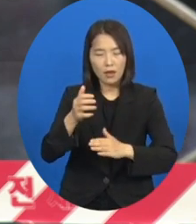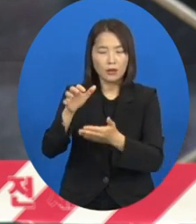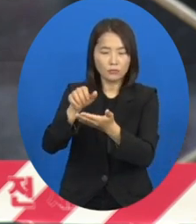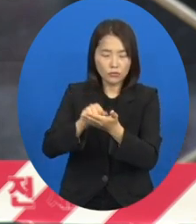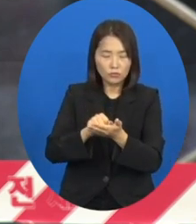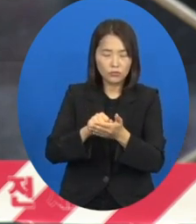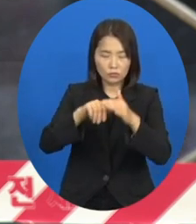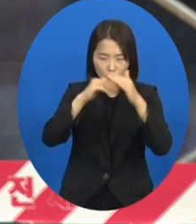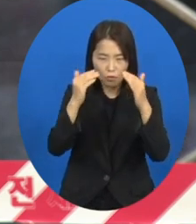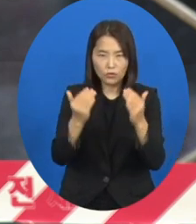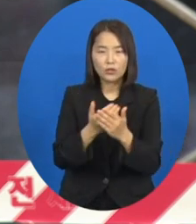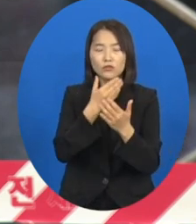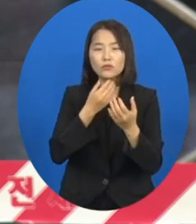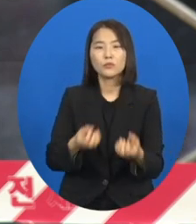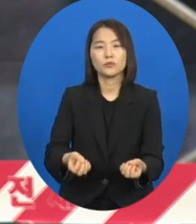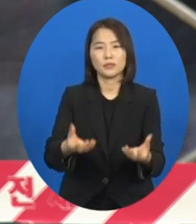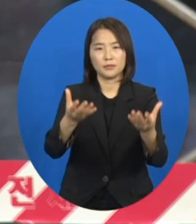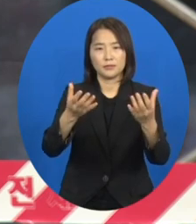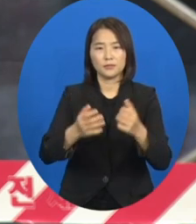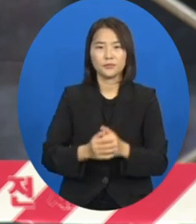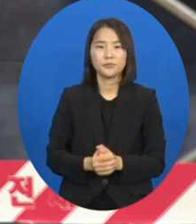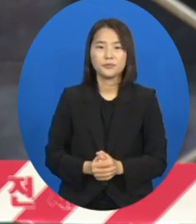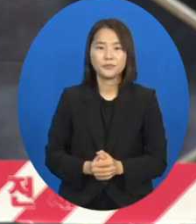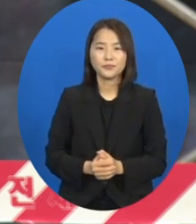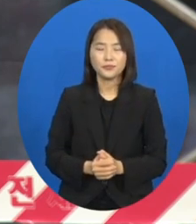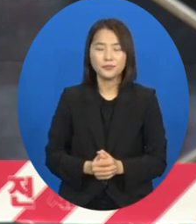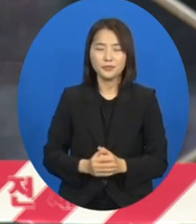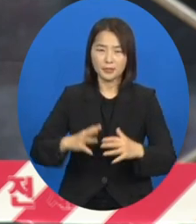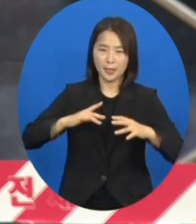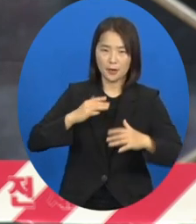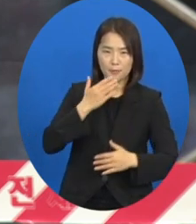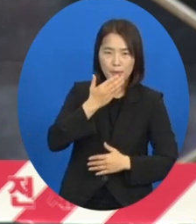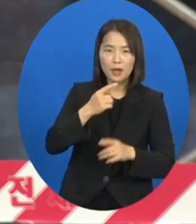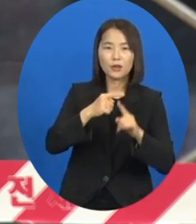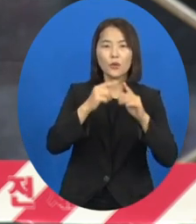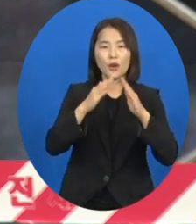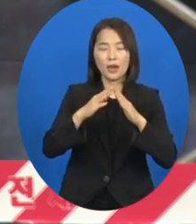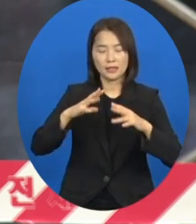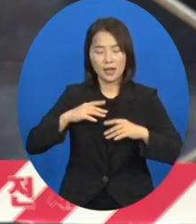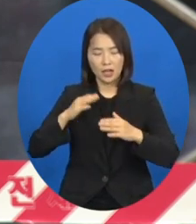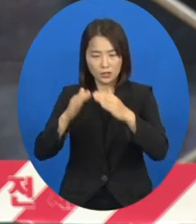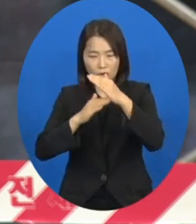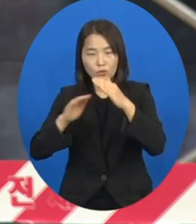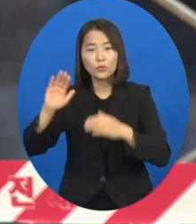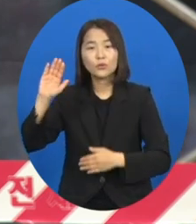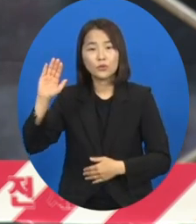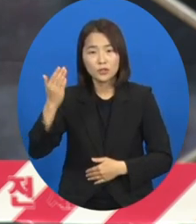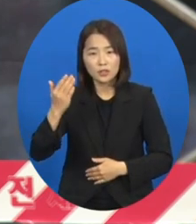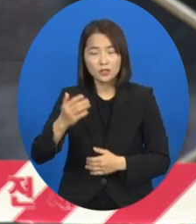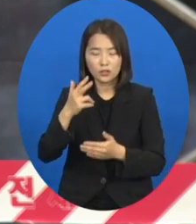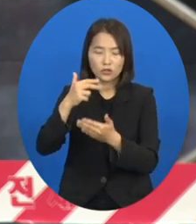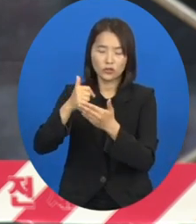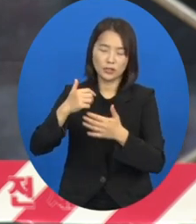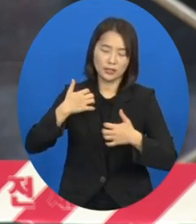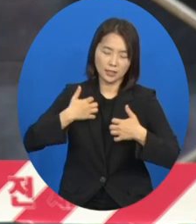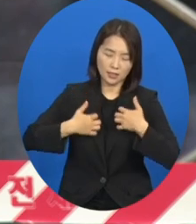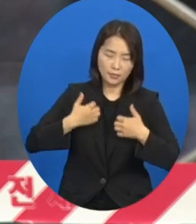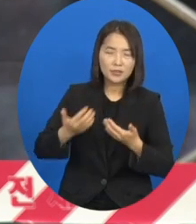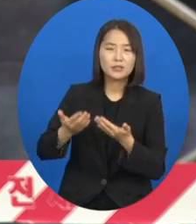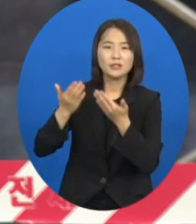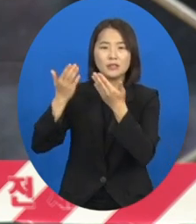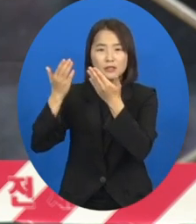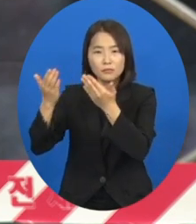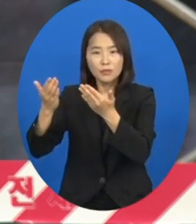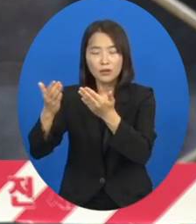되기를 축복합니다. 자랑할 만한 교회, 자랑할 만한 성도가 되어져서 주님을 기쁘시게 하면